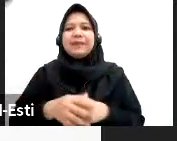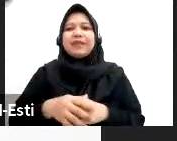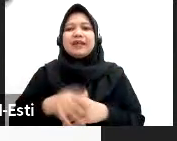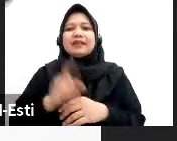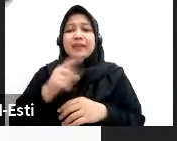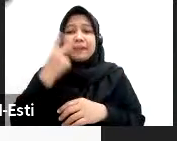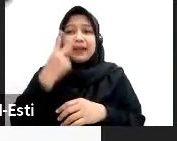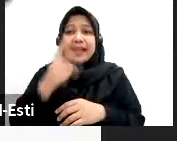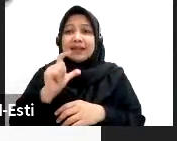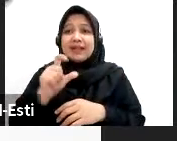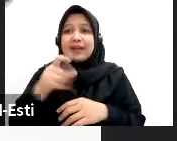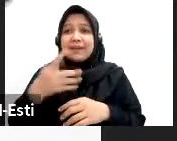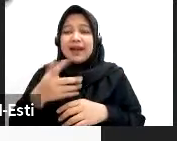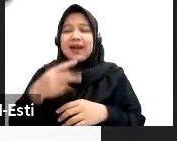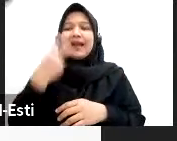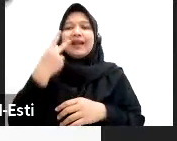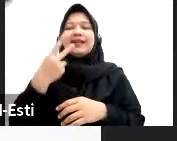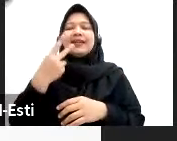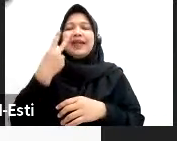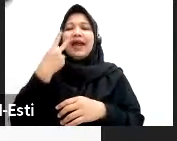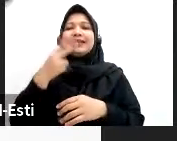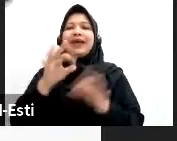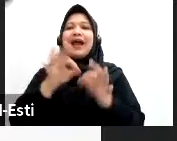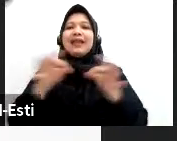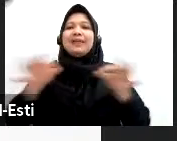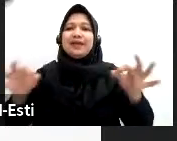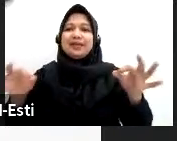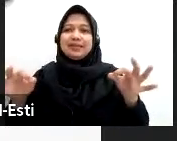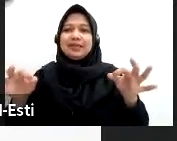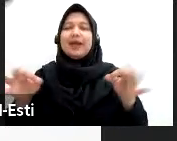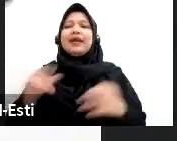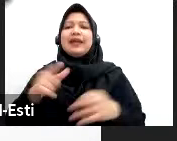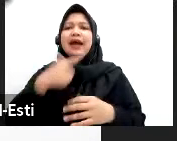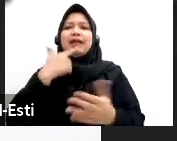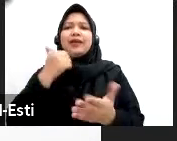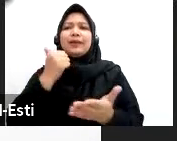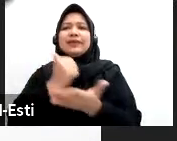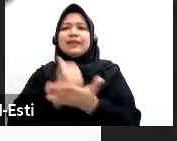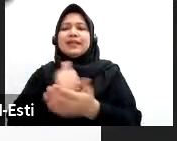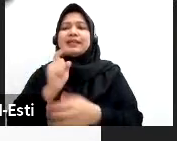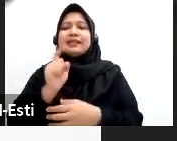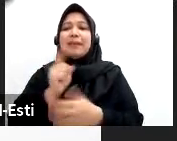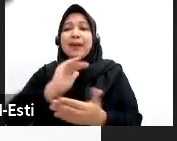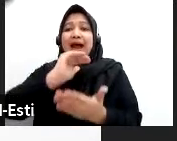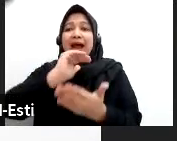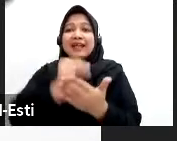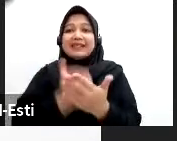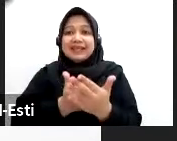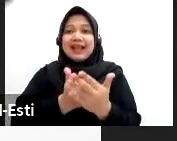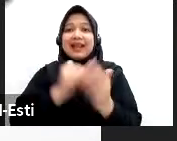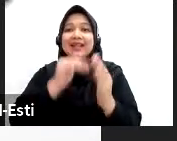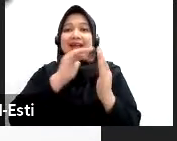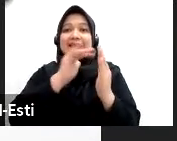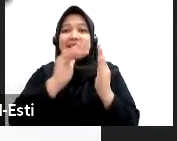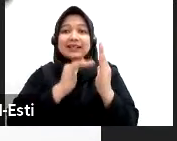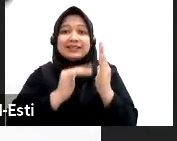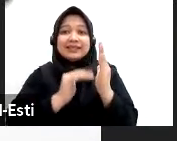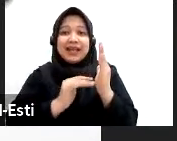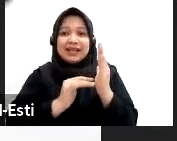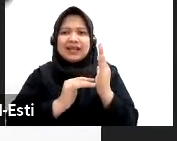itu nah ini sangat penting oleh karena jangan sampai hasil kajian ini